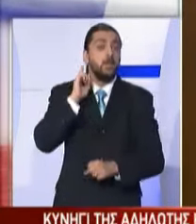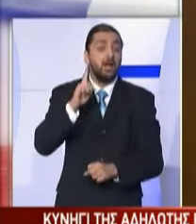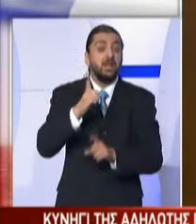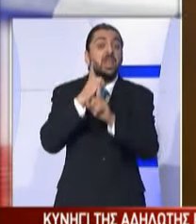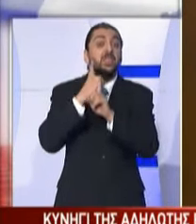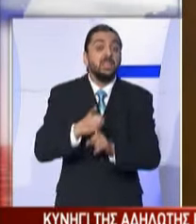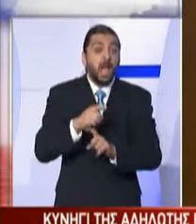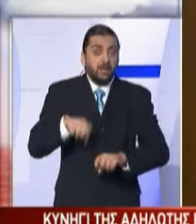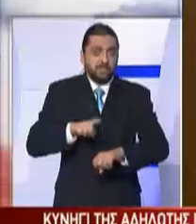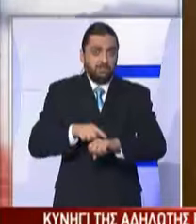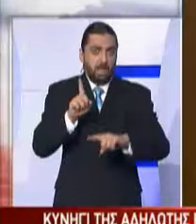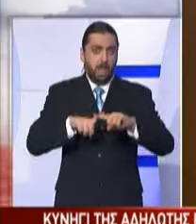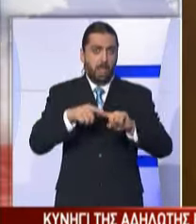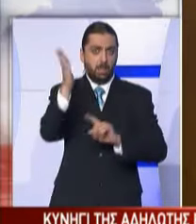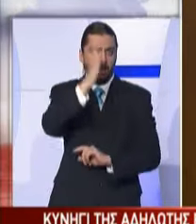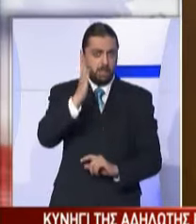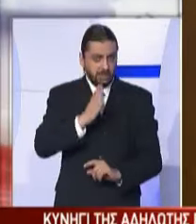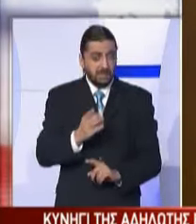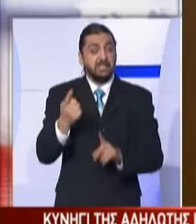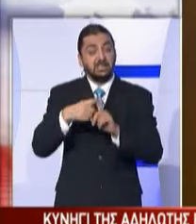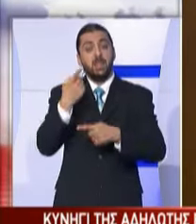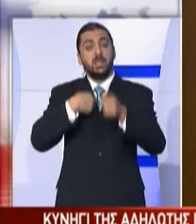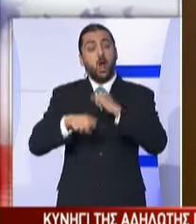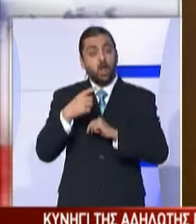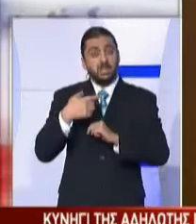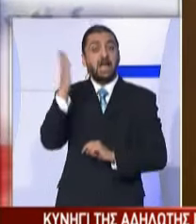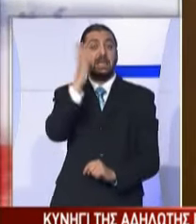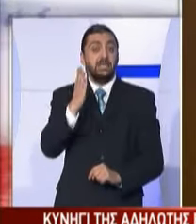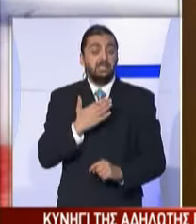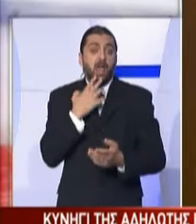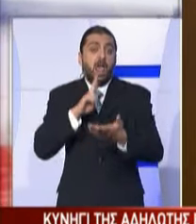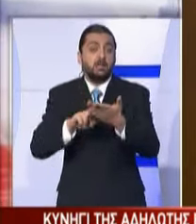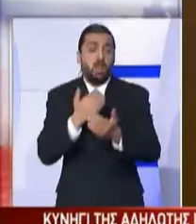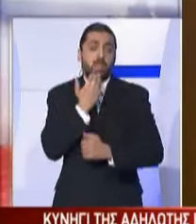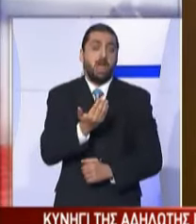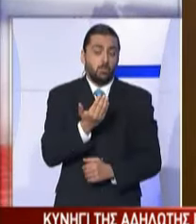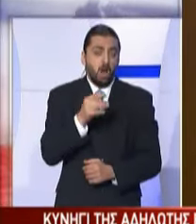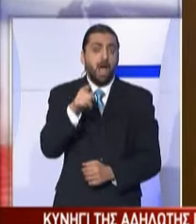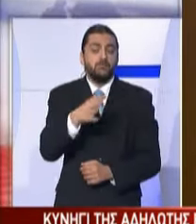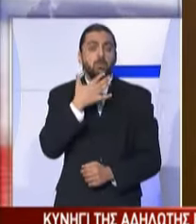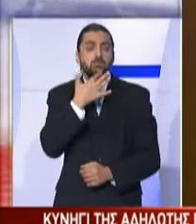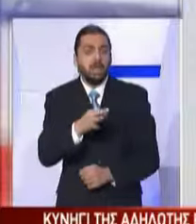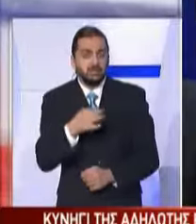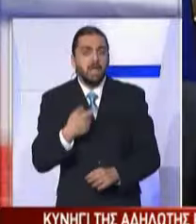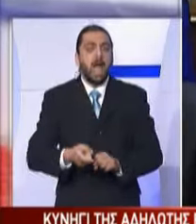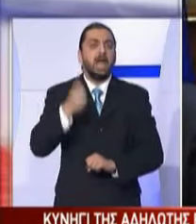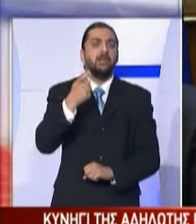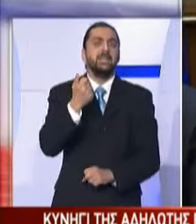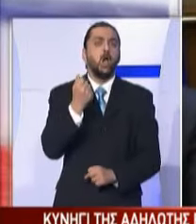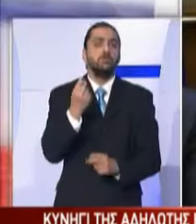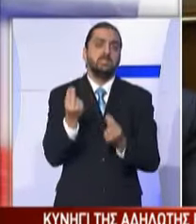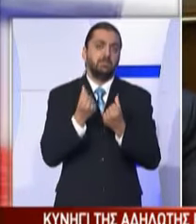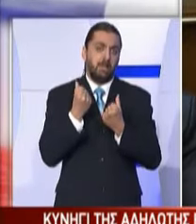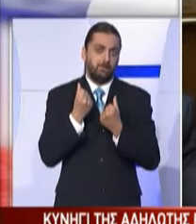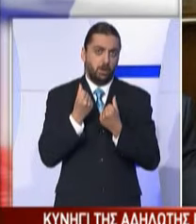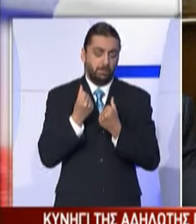συνθήκες κρίσης και με το πρόσχημα της κρίσης, είναι μια απαράδεκτη, σχεδόν εγκληματική οικονομική συμπεριφορά. Η ελληνική